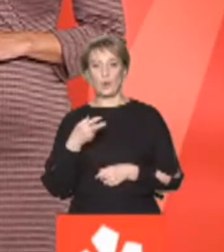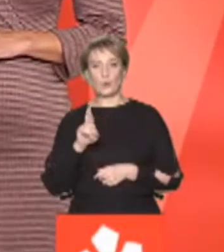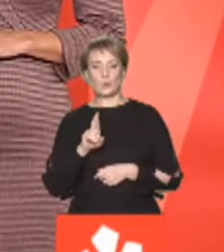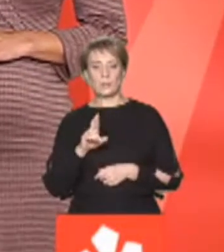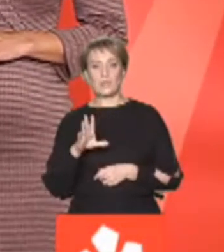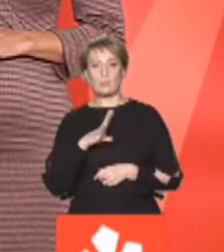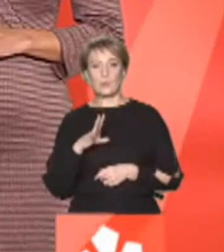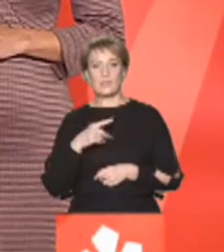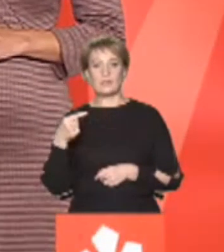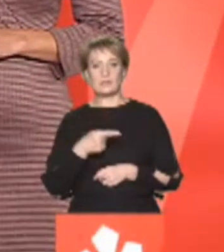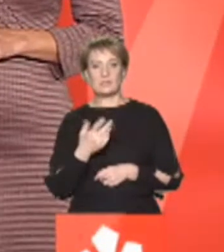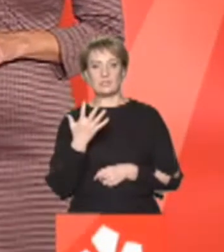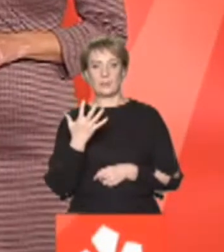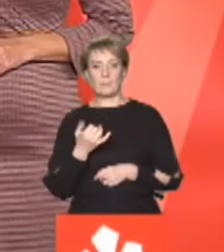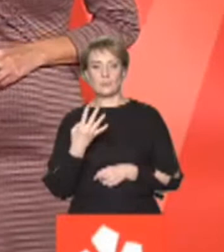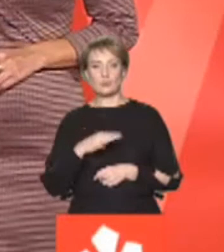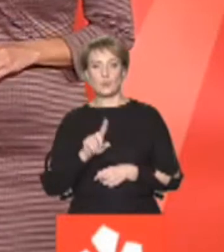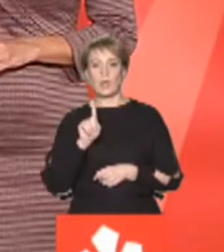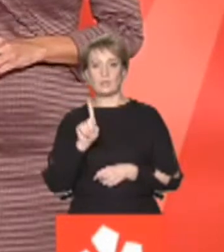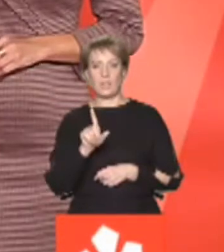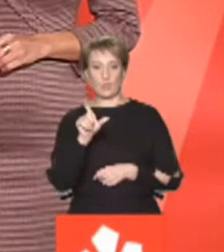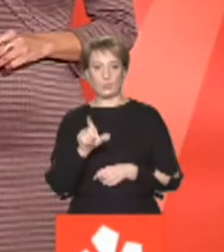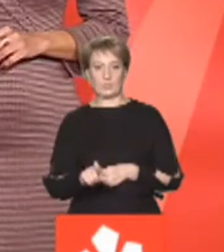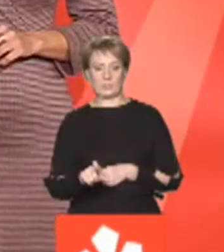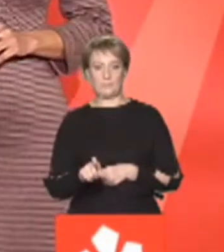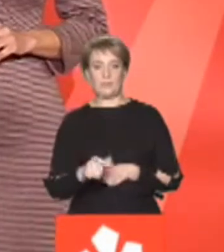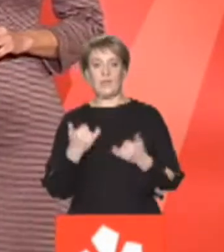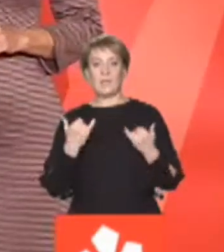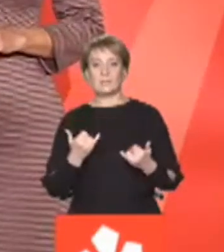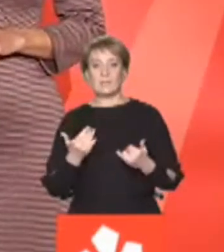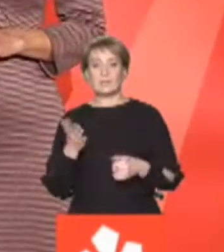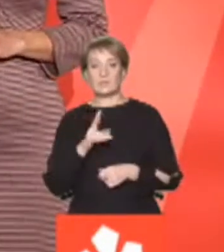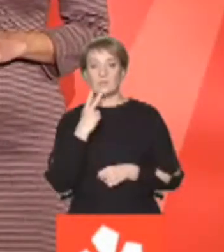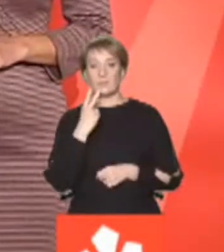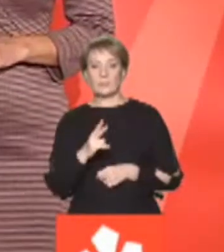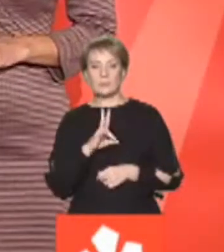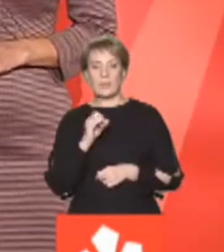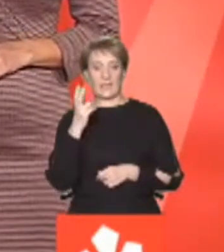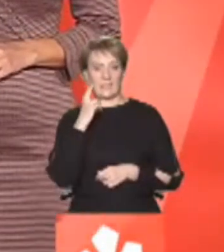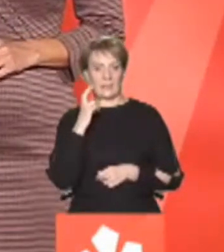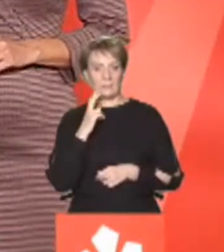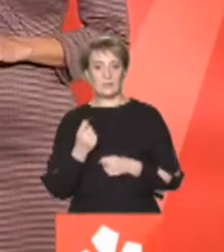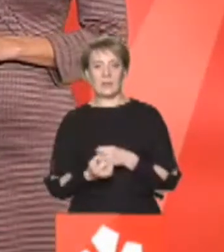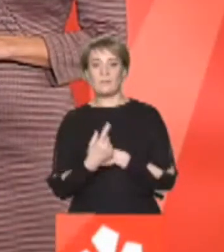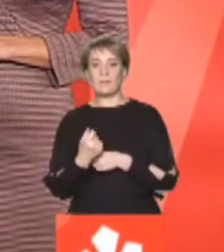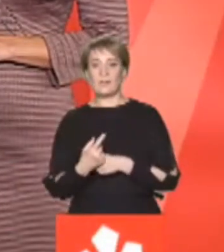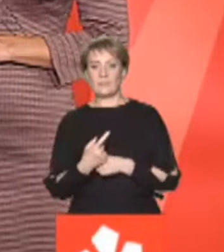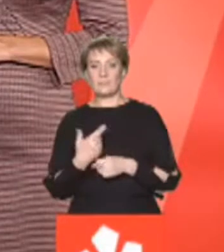було 1541 людина. І зараз давайте подивимося на Київщину. Там виявили